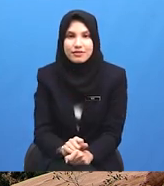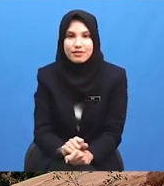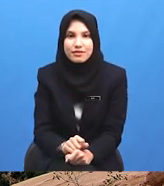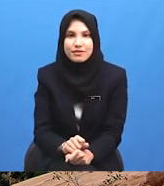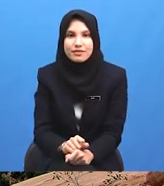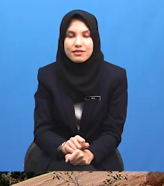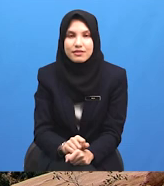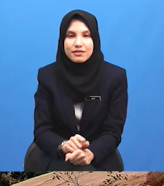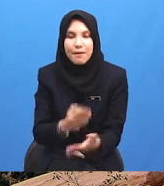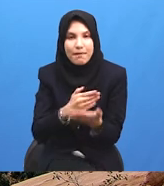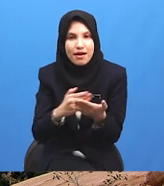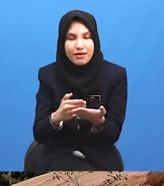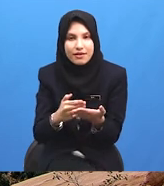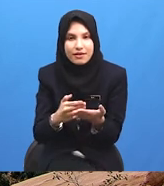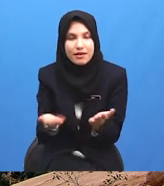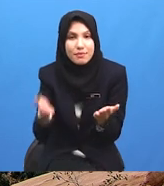kad tersebut.